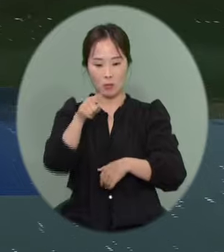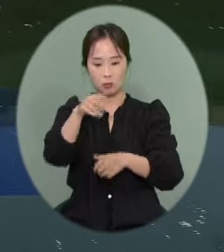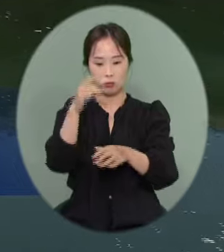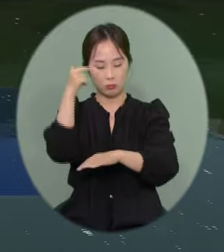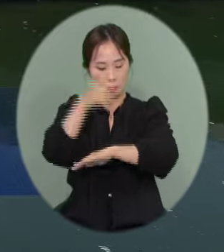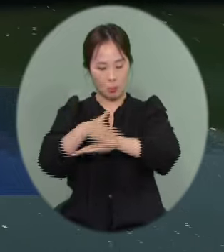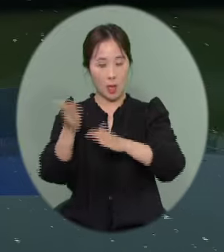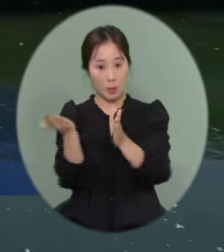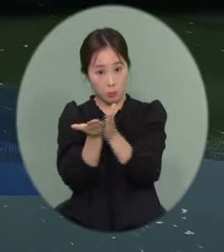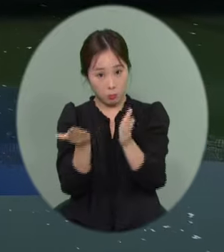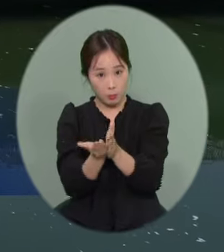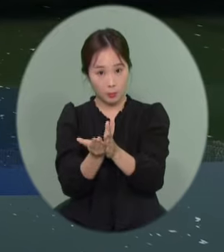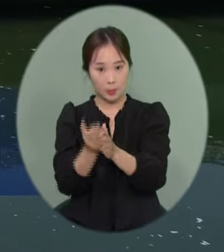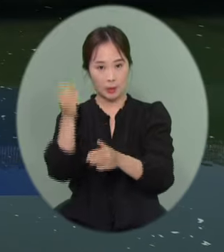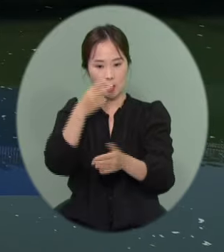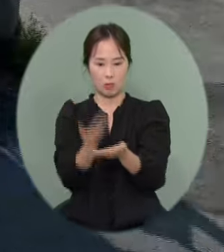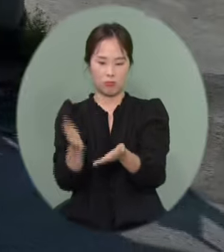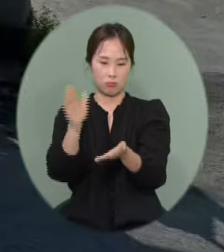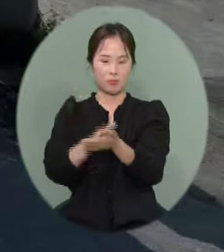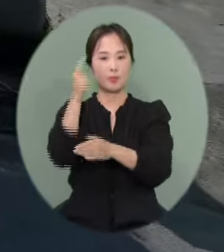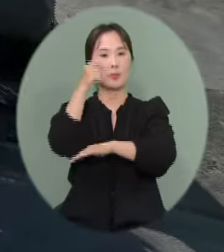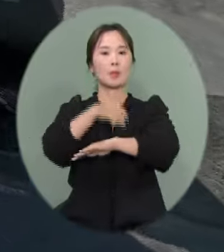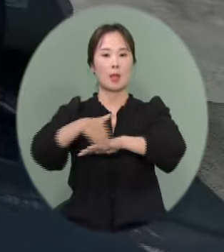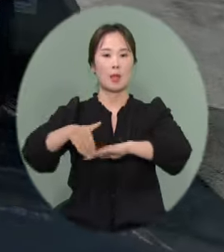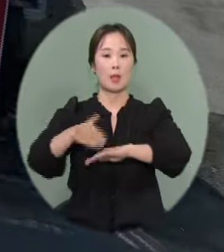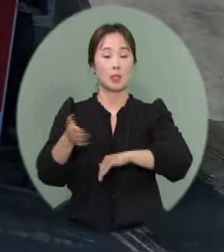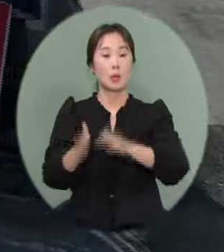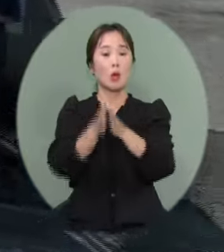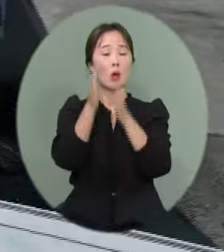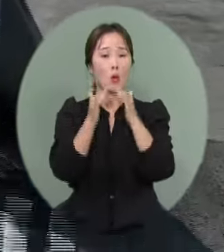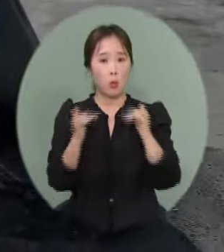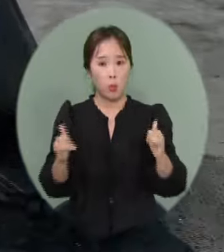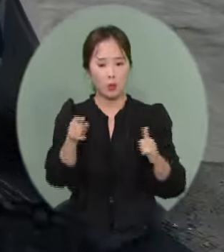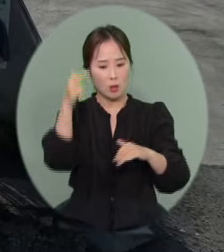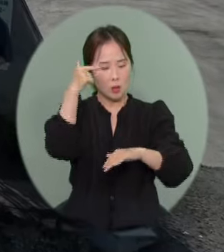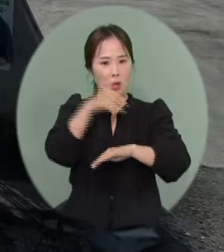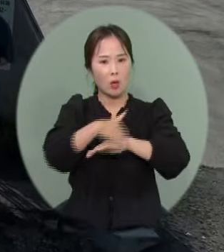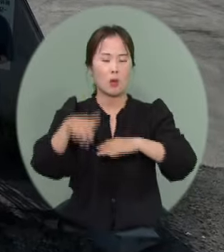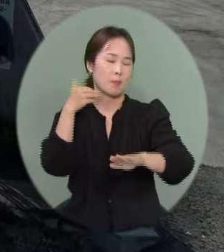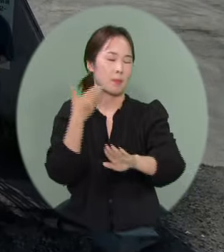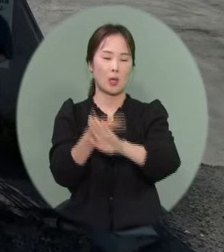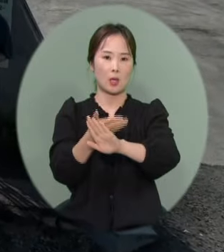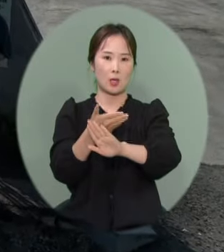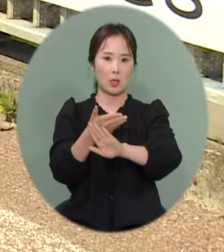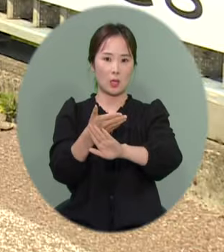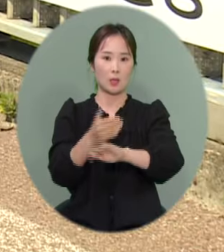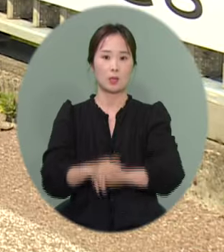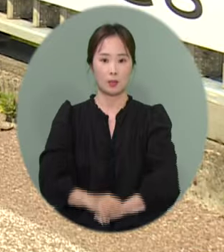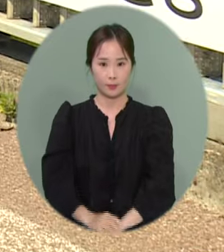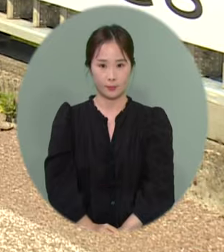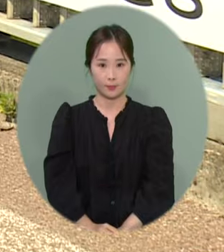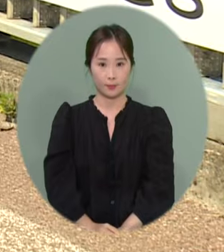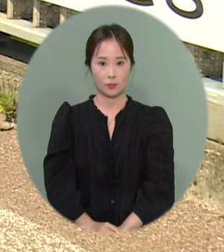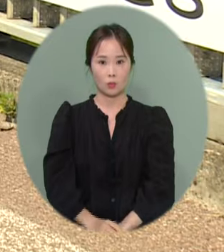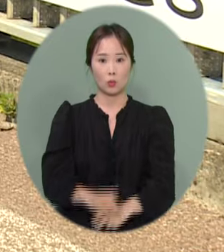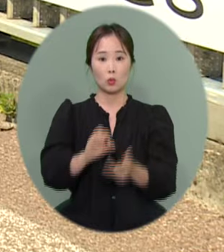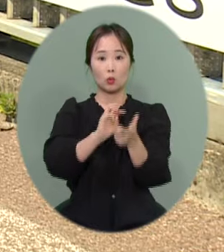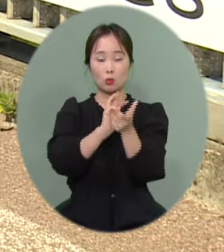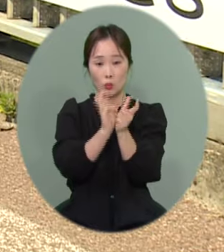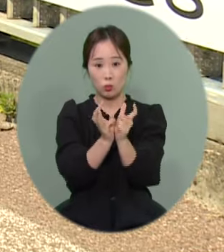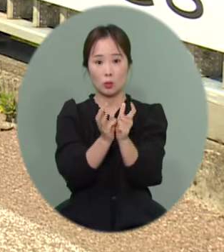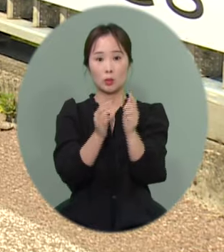저희는 교량을 설치할 계획입니다. 하지만 주민들은 이 계획에 반발하고 있습니다. 구례